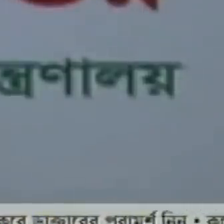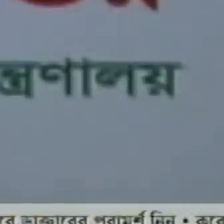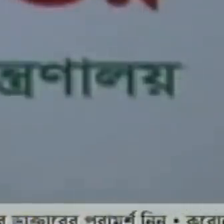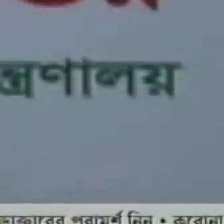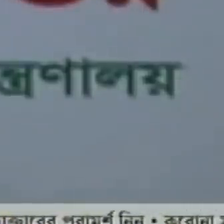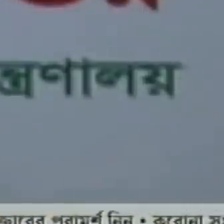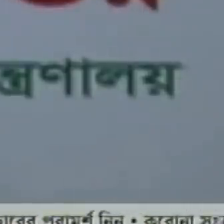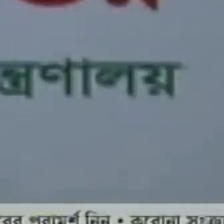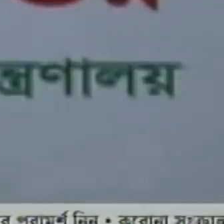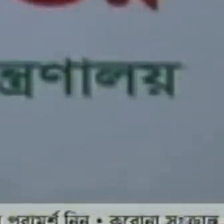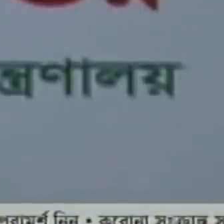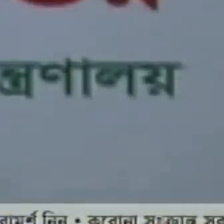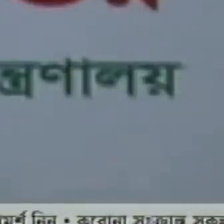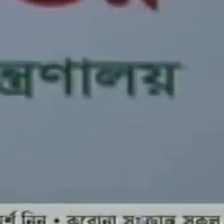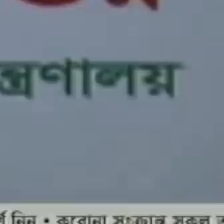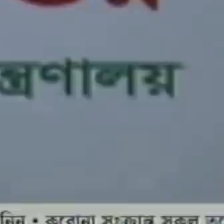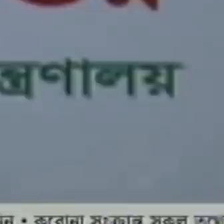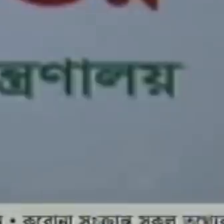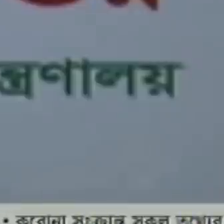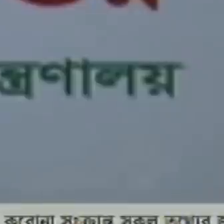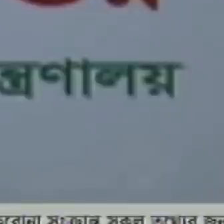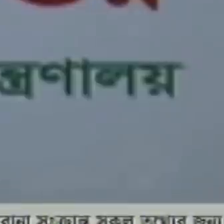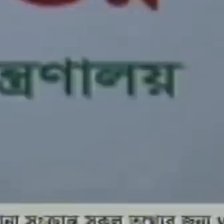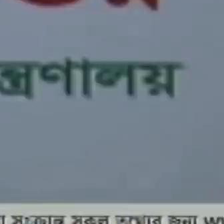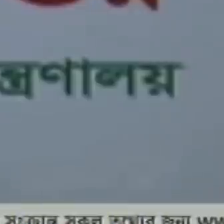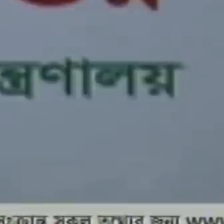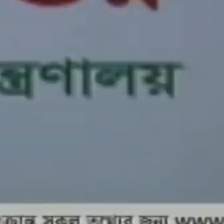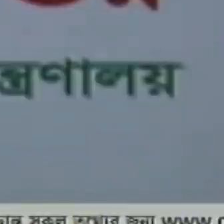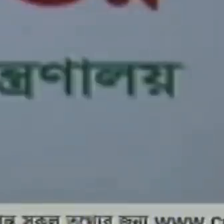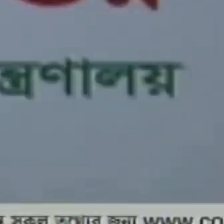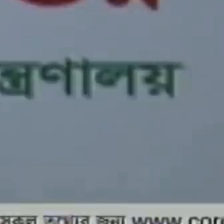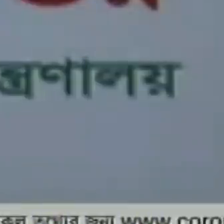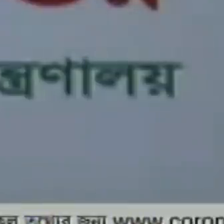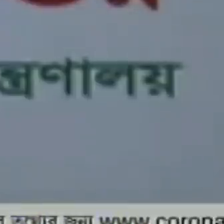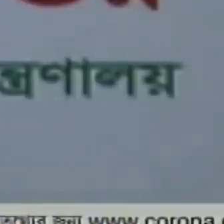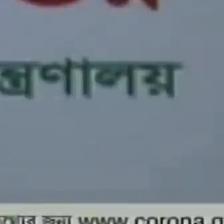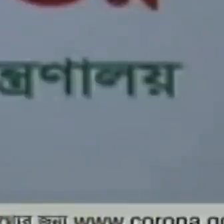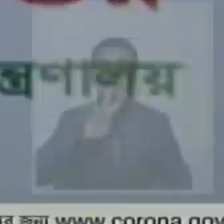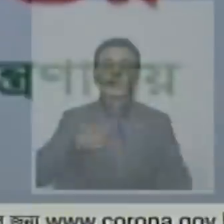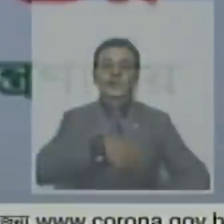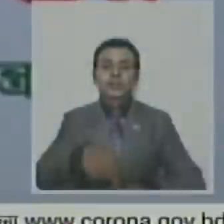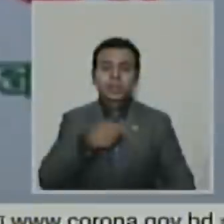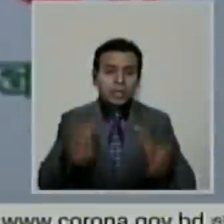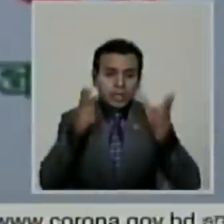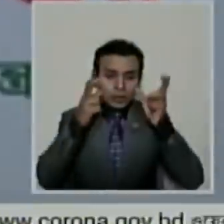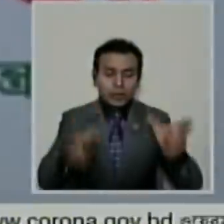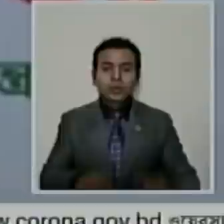গত 24 ঘন্টায় আইসোলেশনে 276 জন, ছাড় পেয়েছেন 74 জন, বর্তমানে